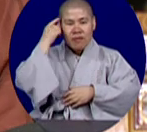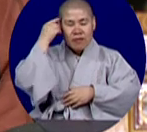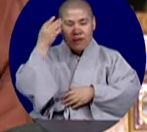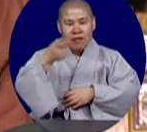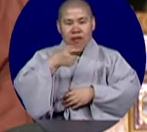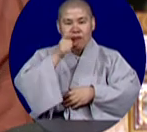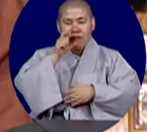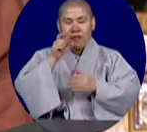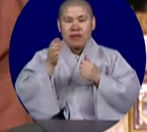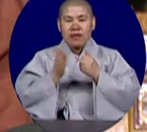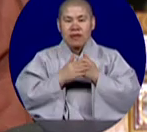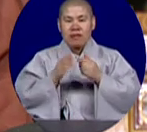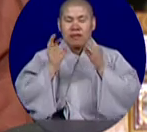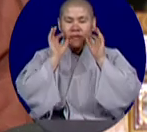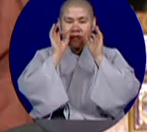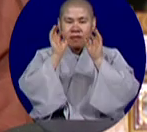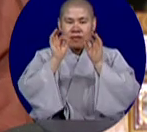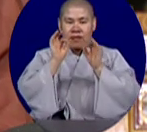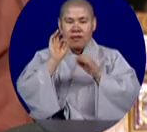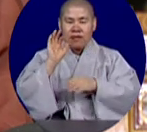물 때문에 보이는 거예요.